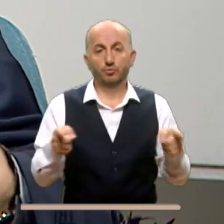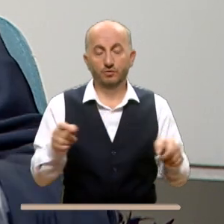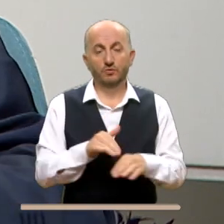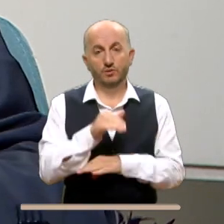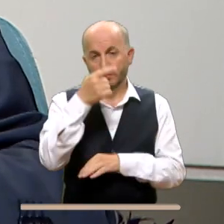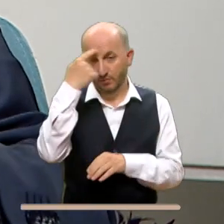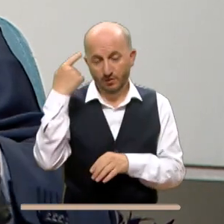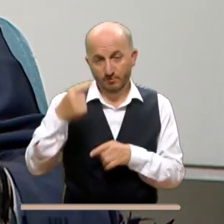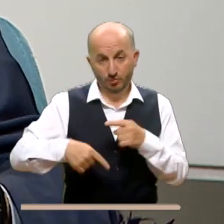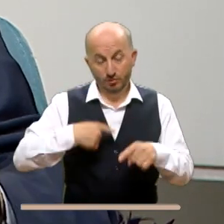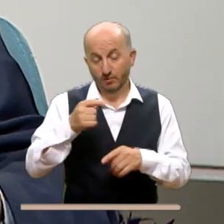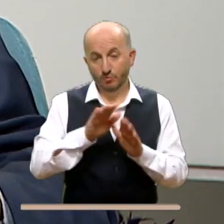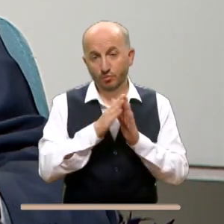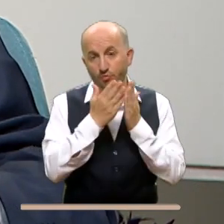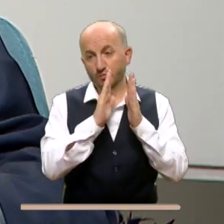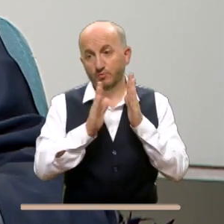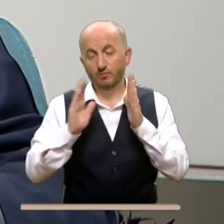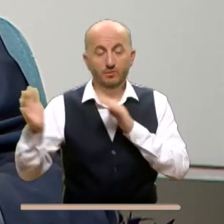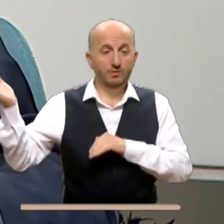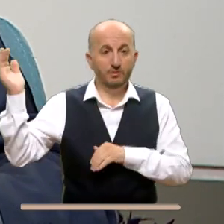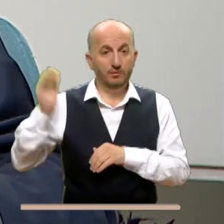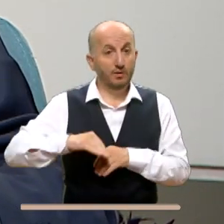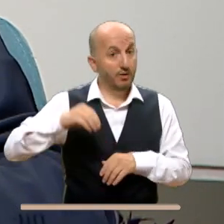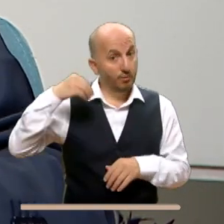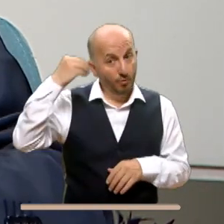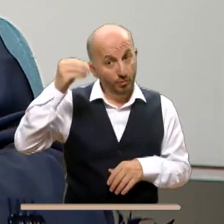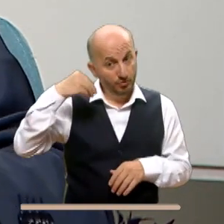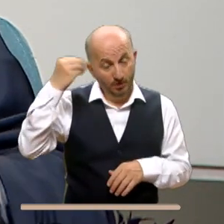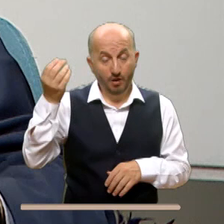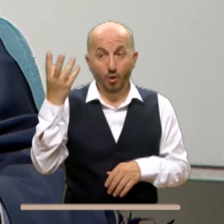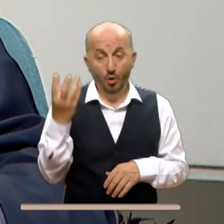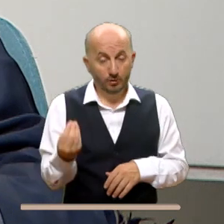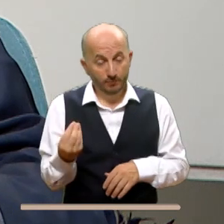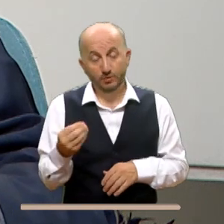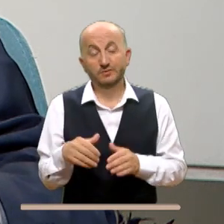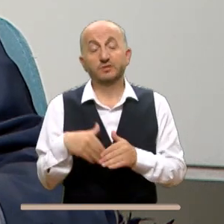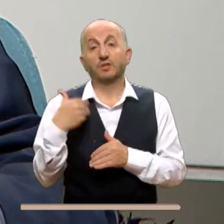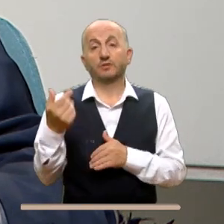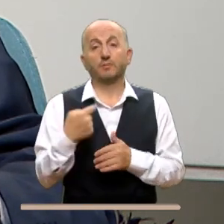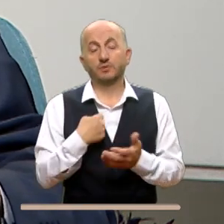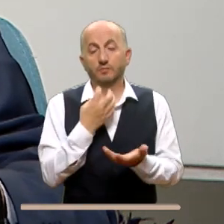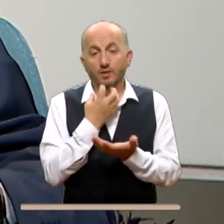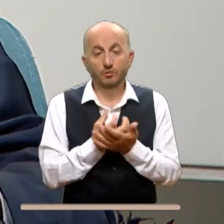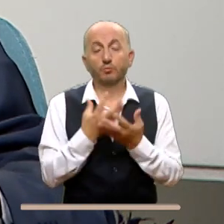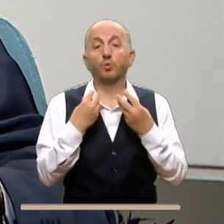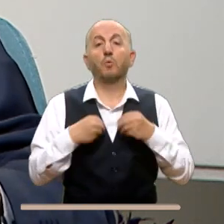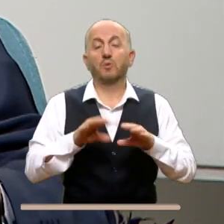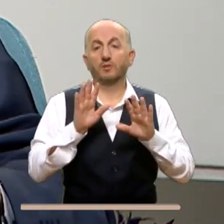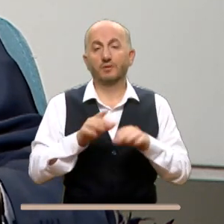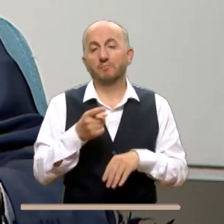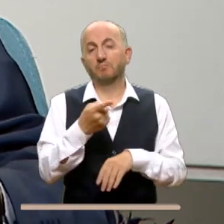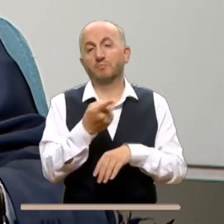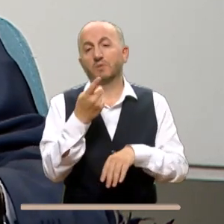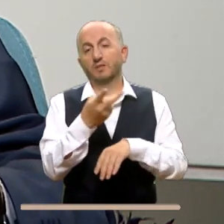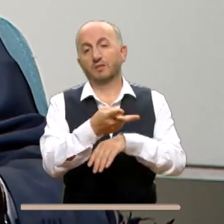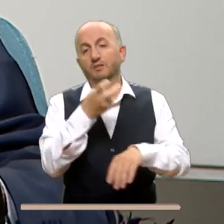dönem. Kütüphanemize gelen akademisyen hocalar olabiliyor. Dışarıdan da bizim kadromuzda olmadığı halde. Bir iki saatlik yapacağı